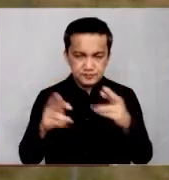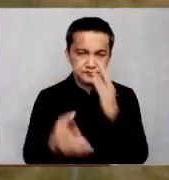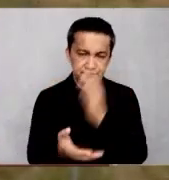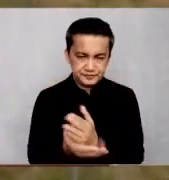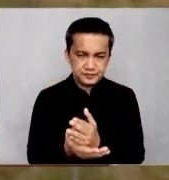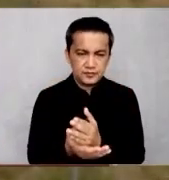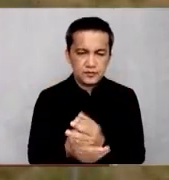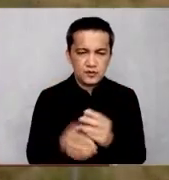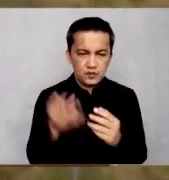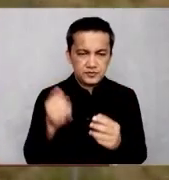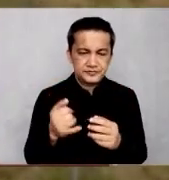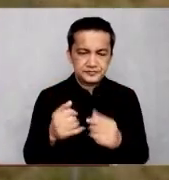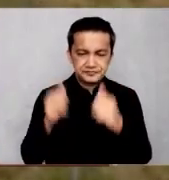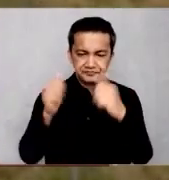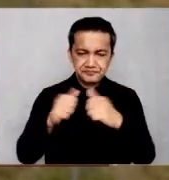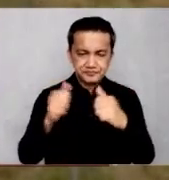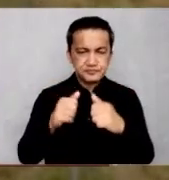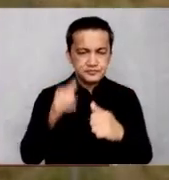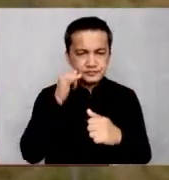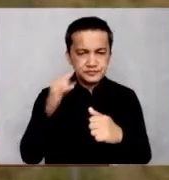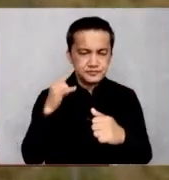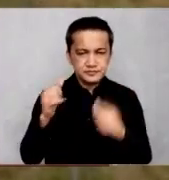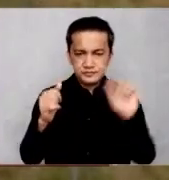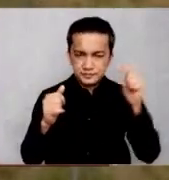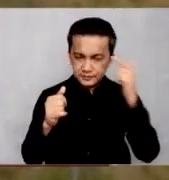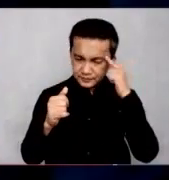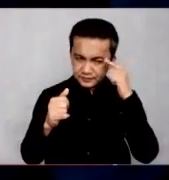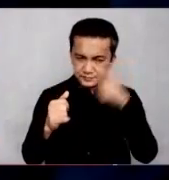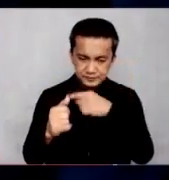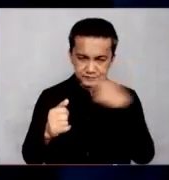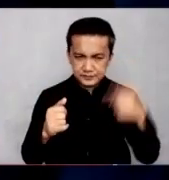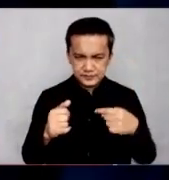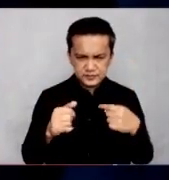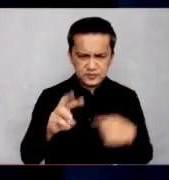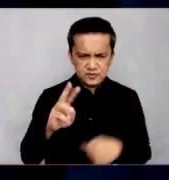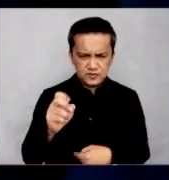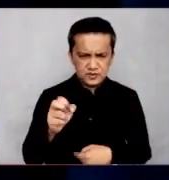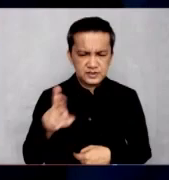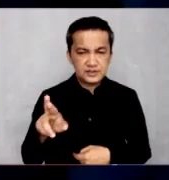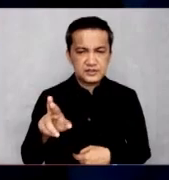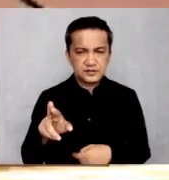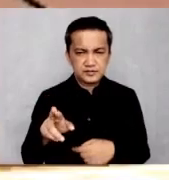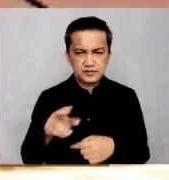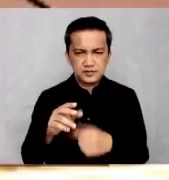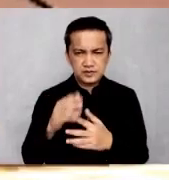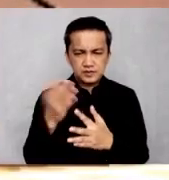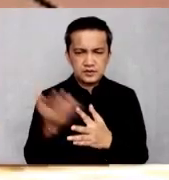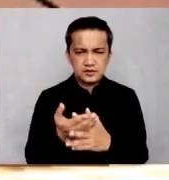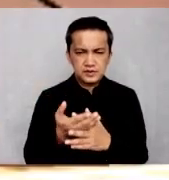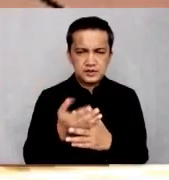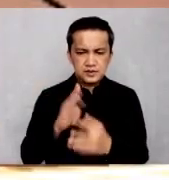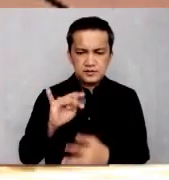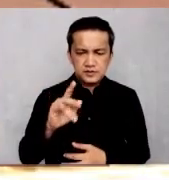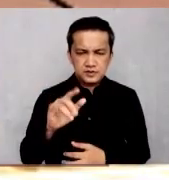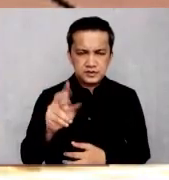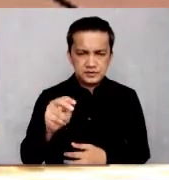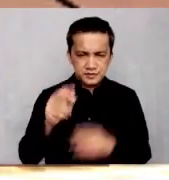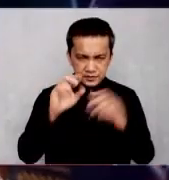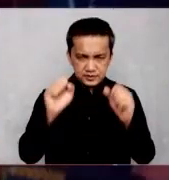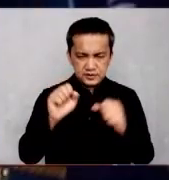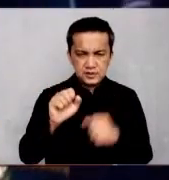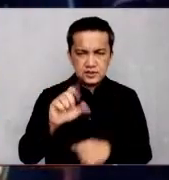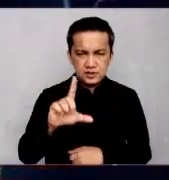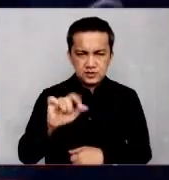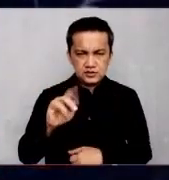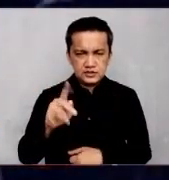matapos magkasundo kahapon ang gobyerno ng Russia at Wagner matapos mamagitan si Belarusian President Alexander Lukashenko.